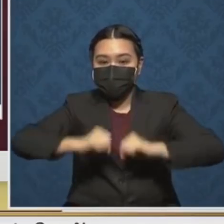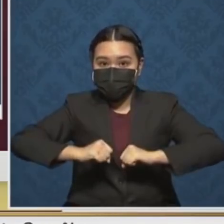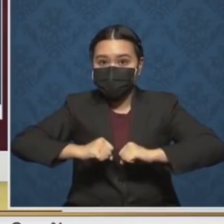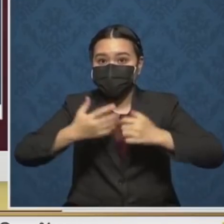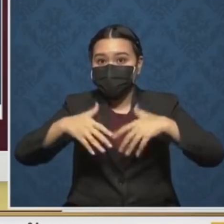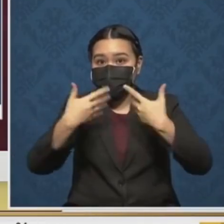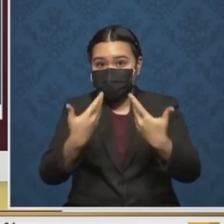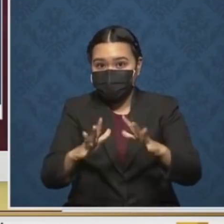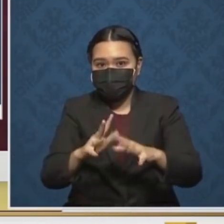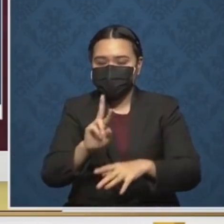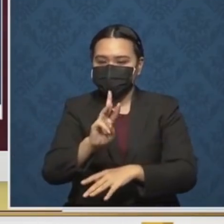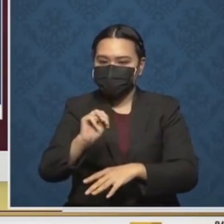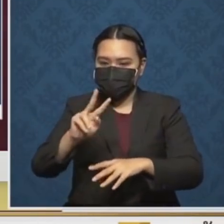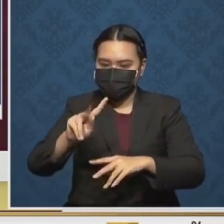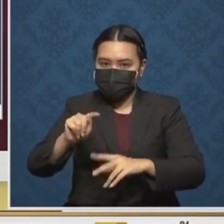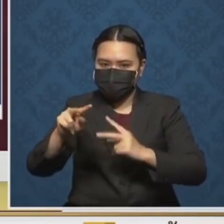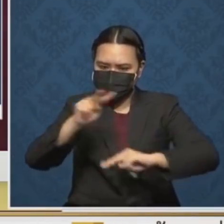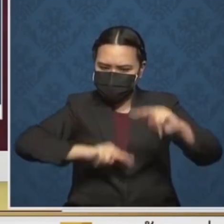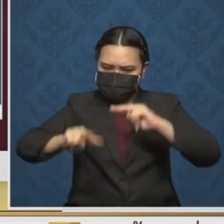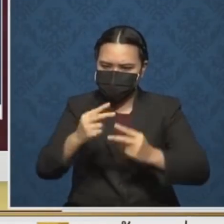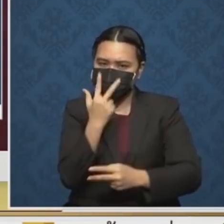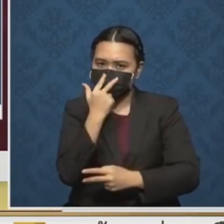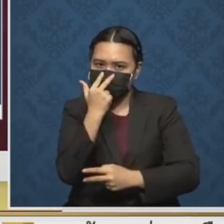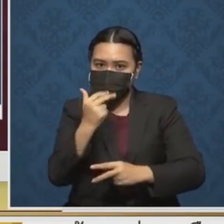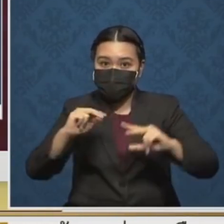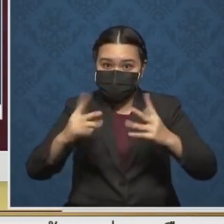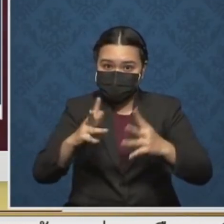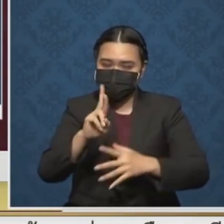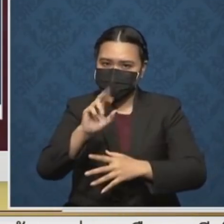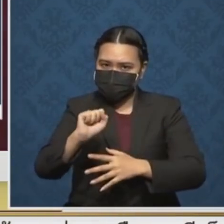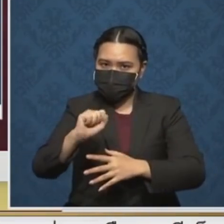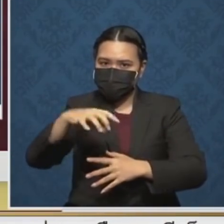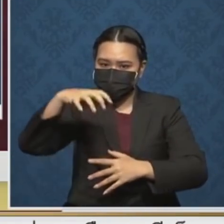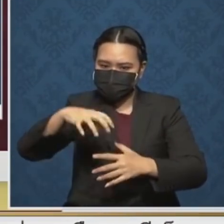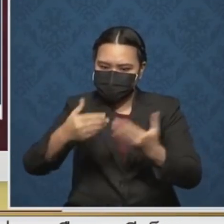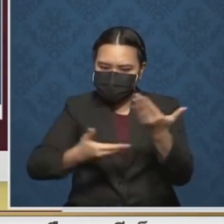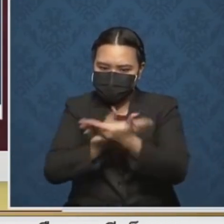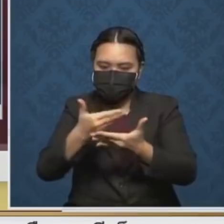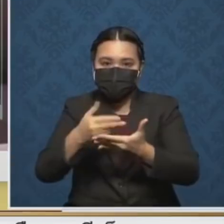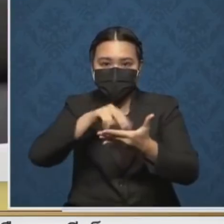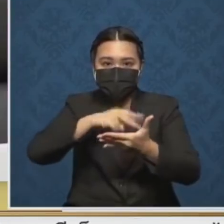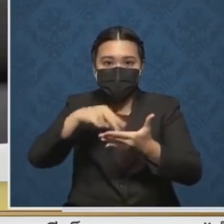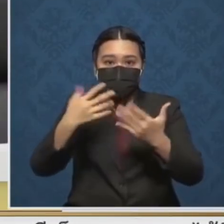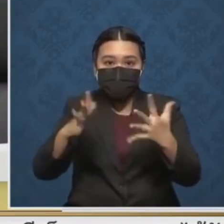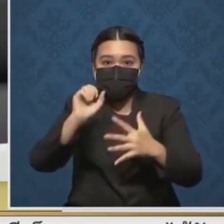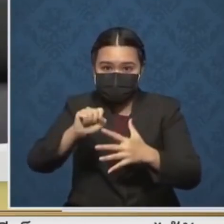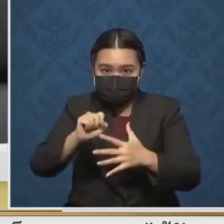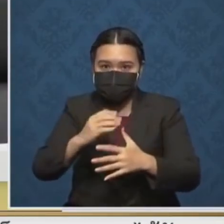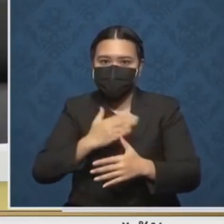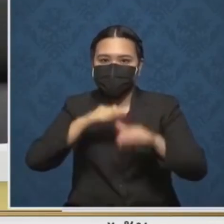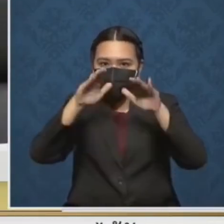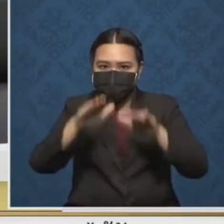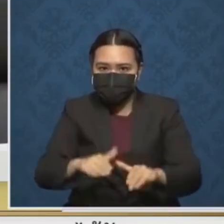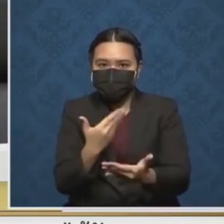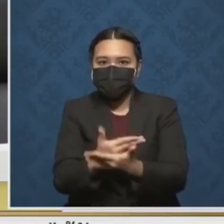การตรวจสอบอย่างถี่ถ้วนจากรัฐสภาใช่หรือไม่จึงเป็นเหตุให้ดิฉันขอตัดลดงบประมาณลง 20,000 ล้